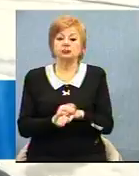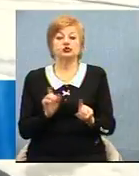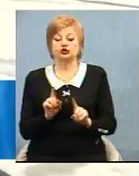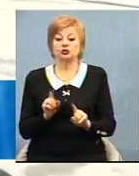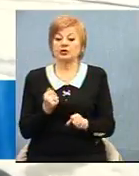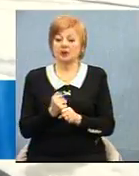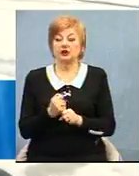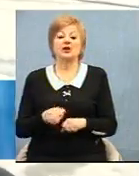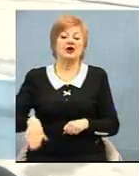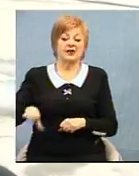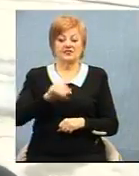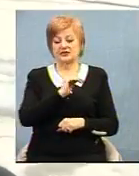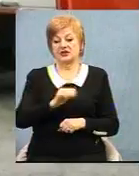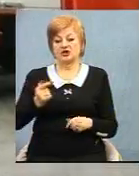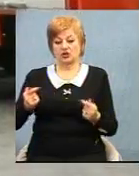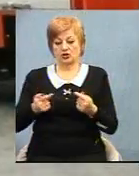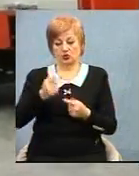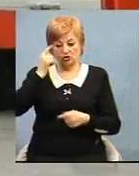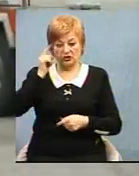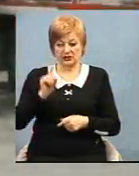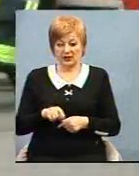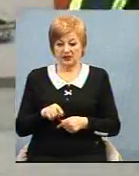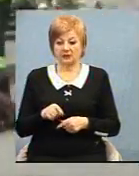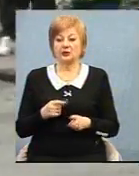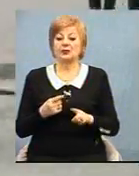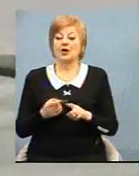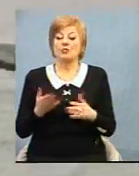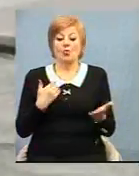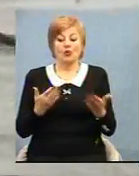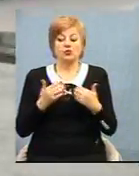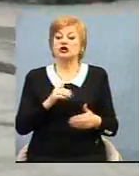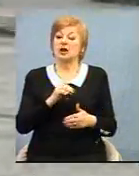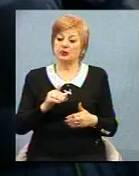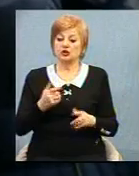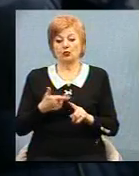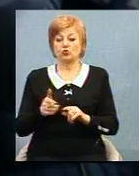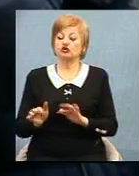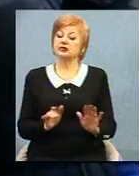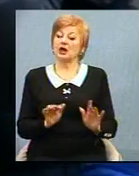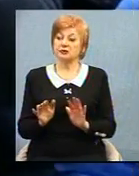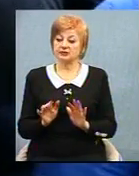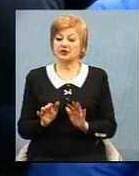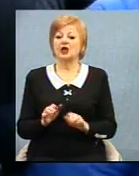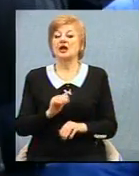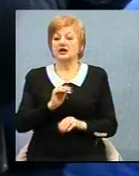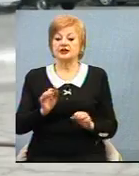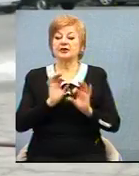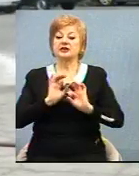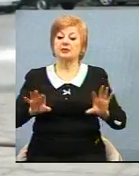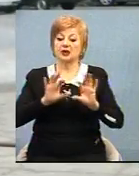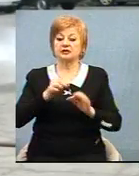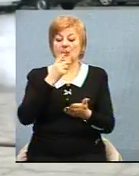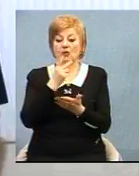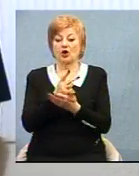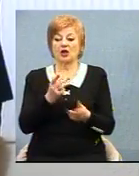делать. Все діти знають чітко. Інтерактивна форма у спілкуванні з дітьми найбільш дієва. Своєрідний курс виживання дітям продемонстрували